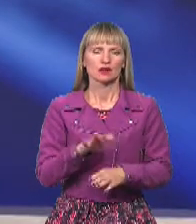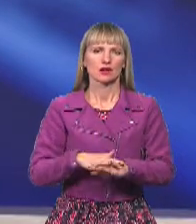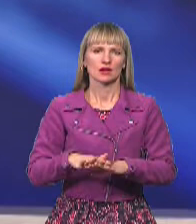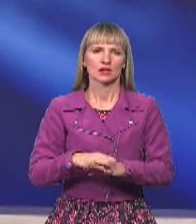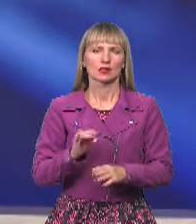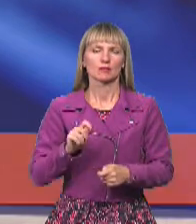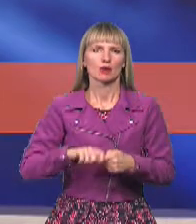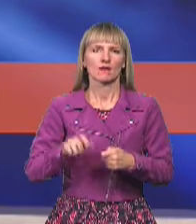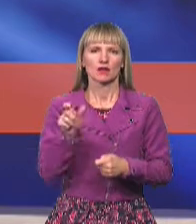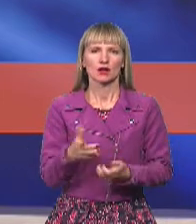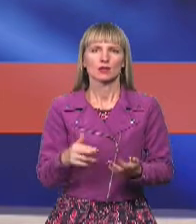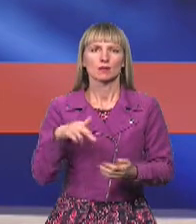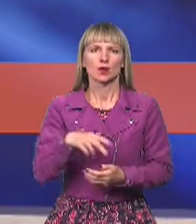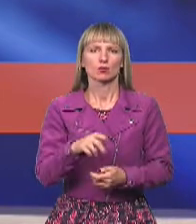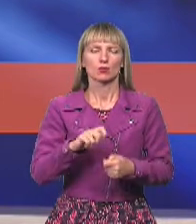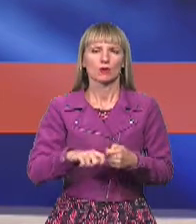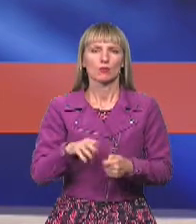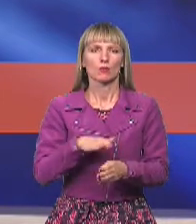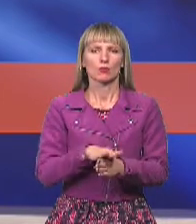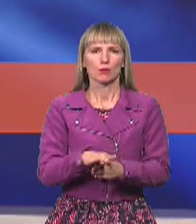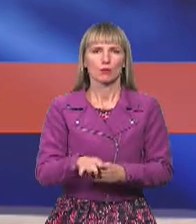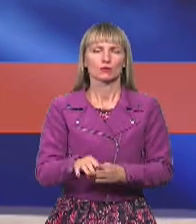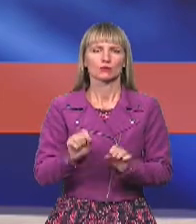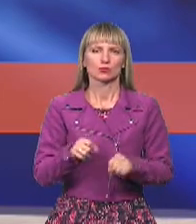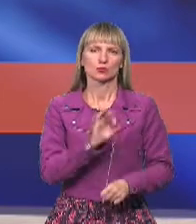на объект, то он в полной мере может